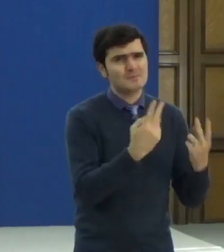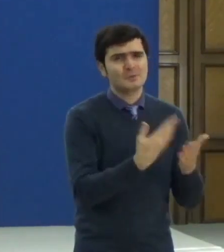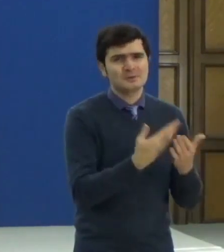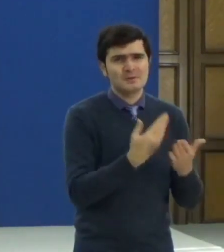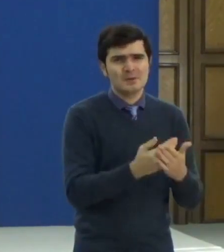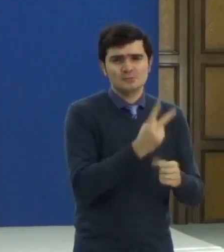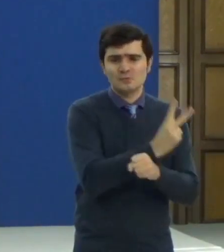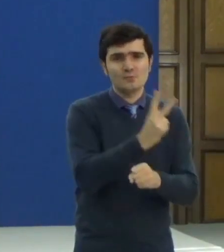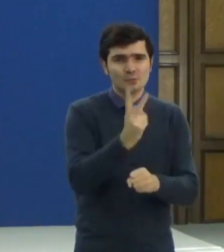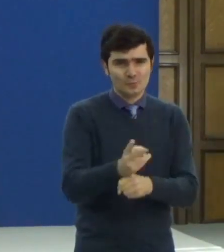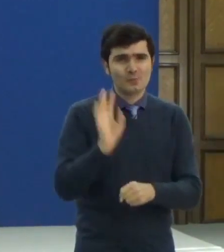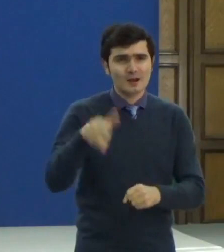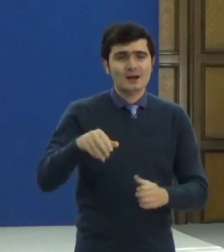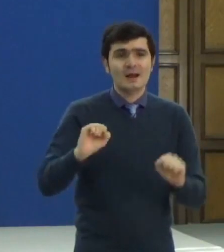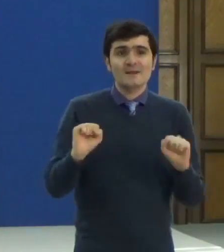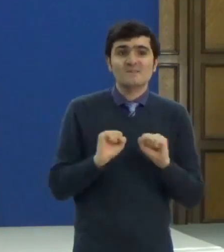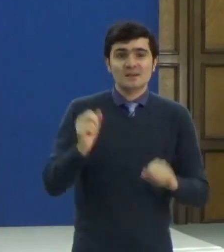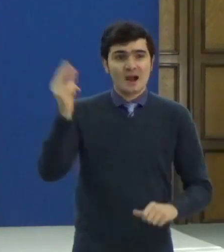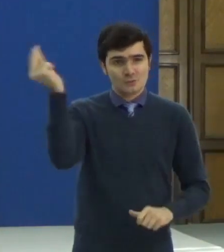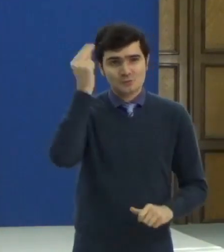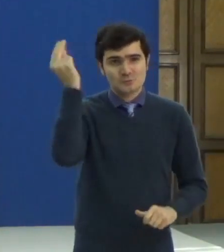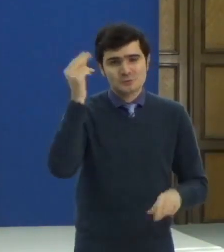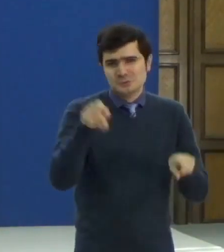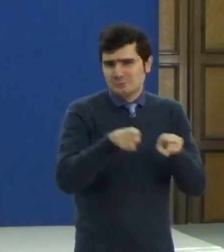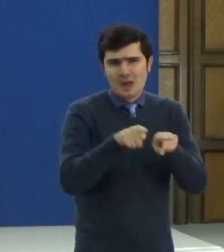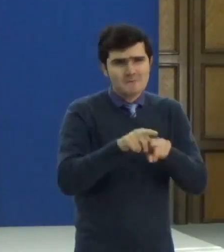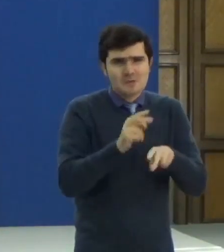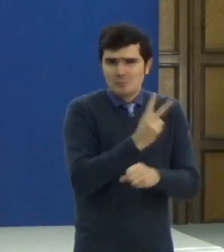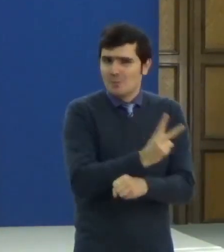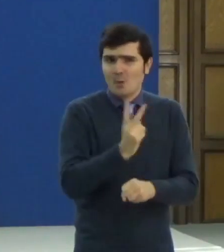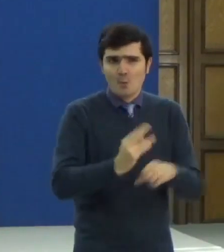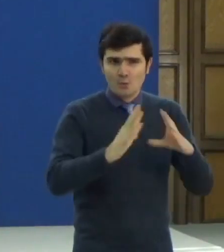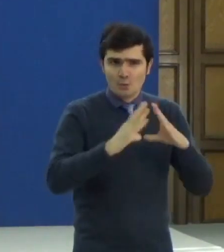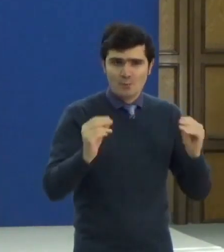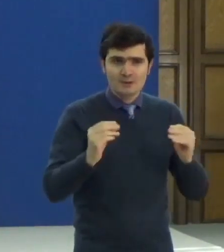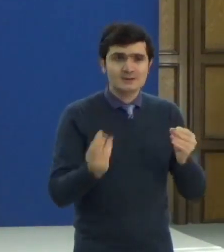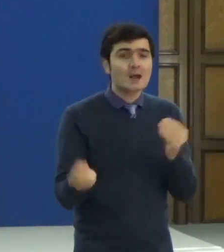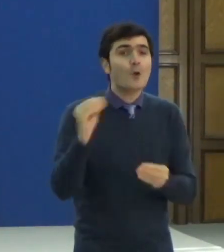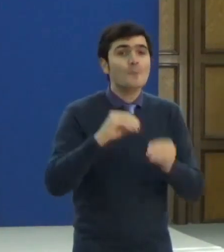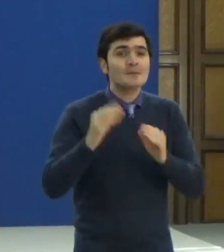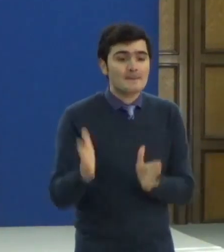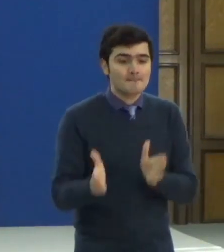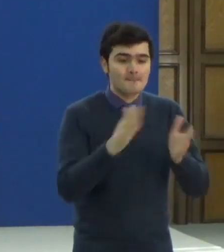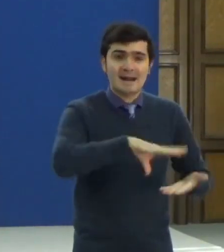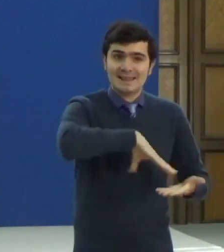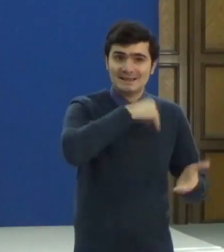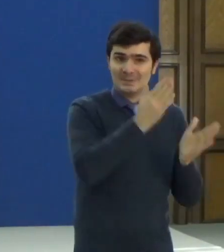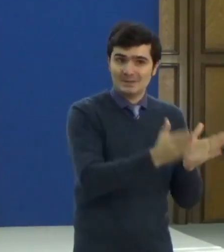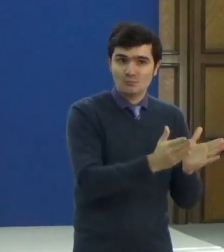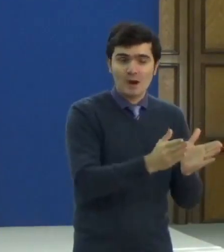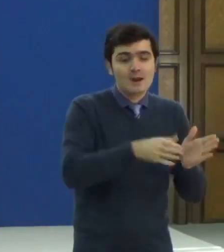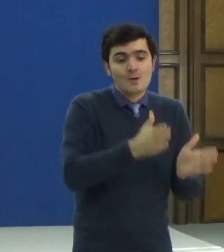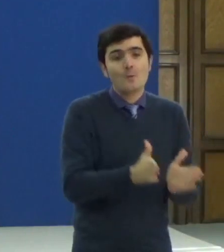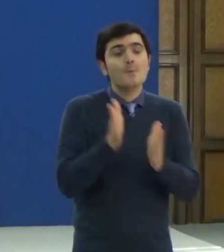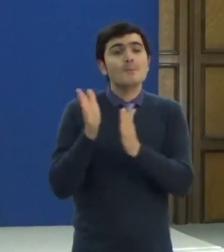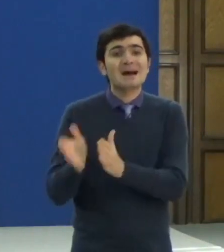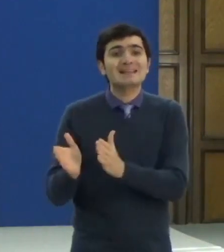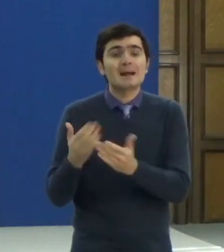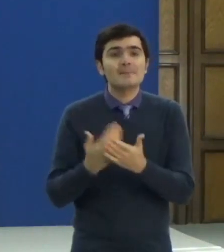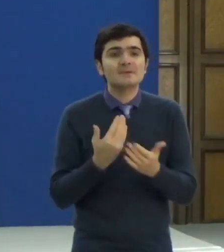popor cu frica lui Dumnezeu, așa cum este poporul român, cu cea a prevenirii